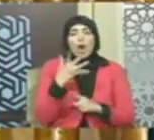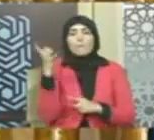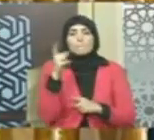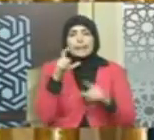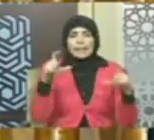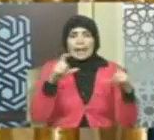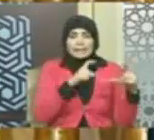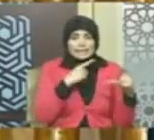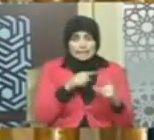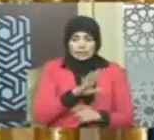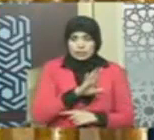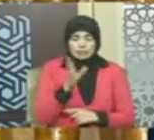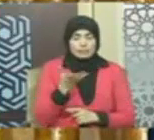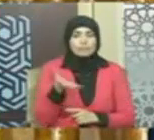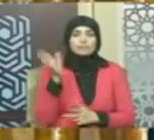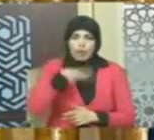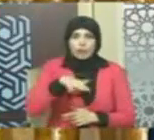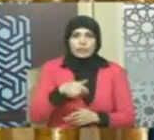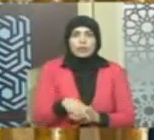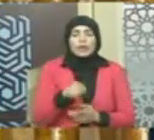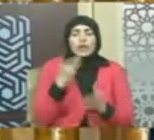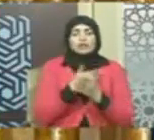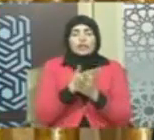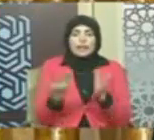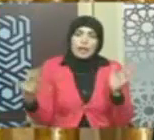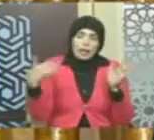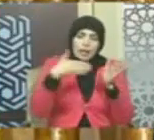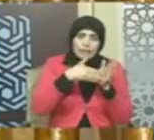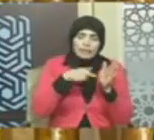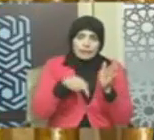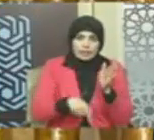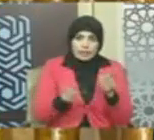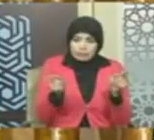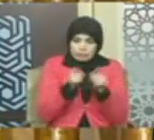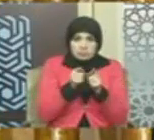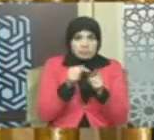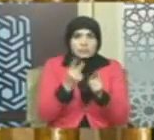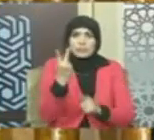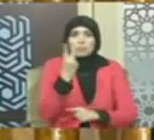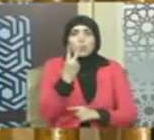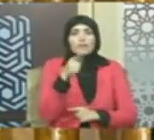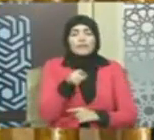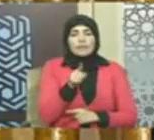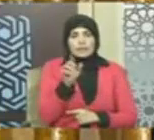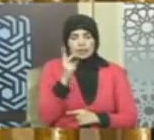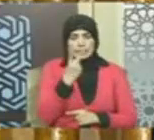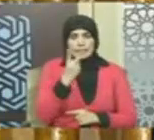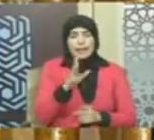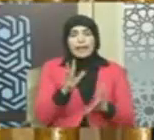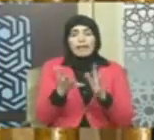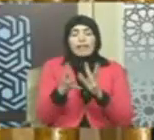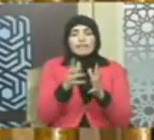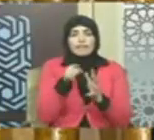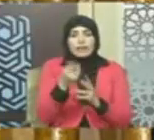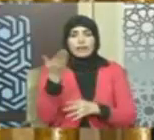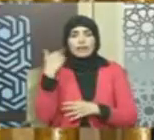لذا أختم حديثي بموقفين اثنين: كيف كان أصحاب سيدنا رسول